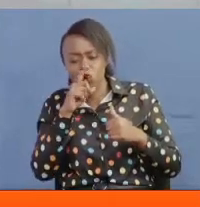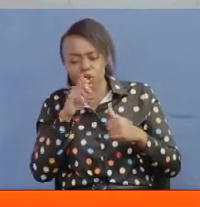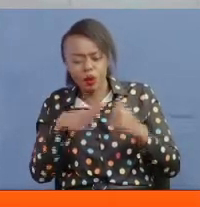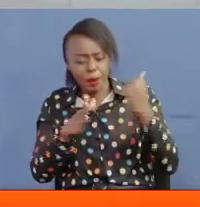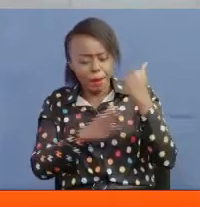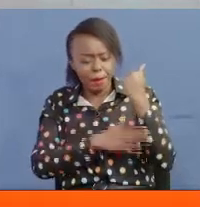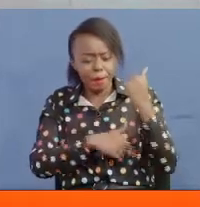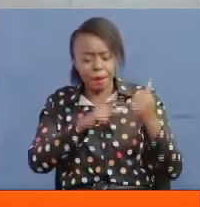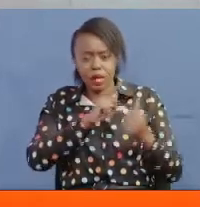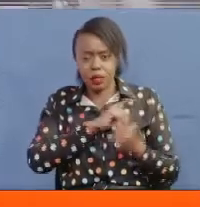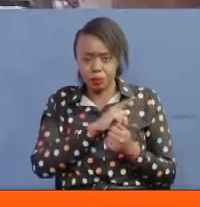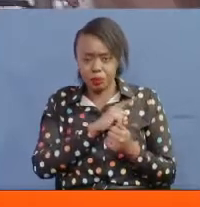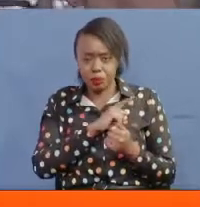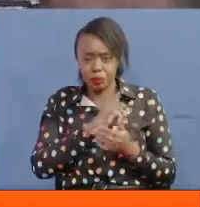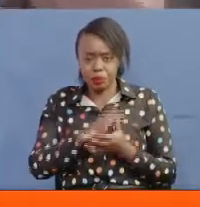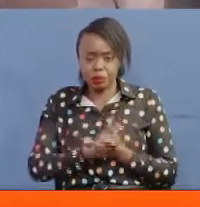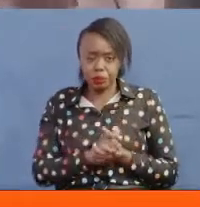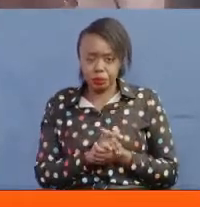mbaya.